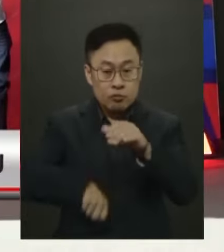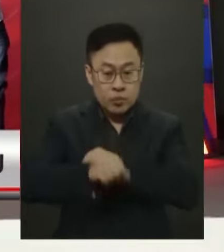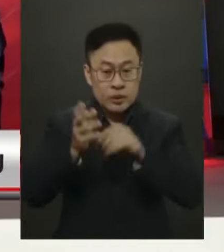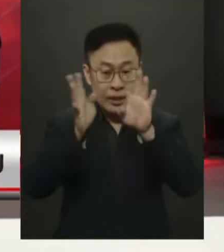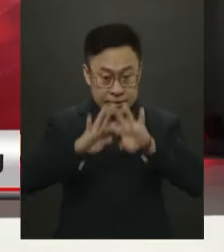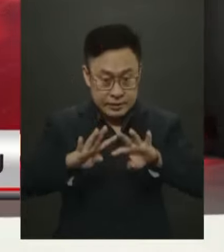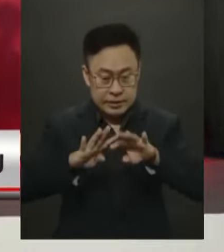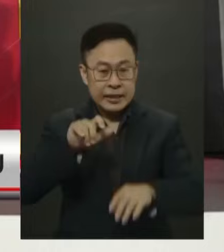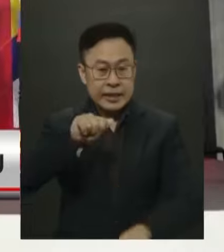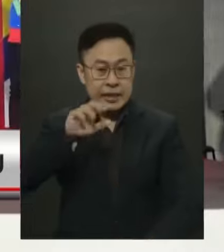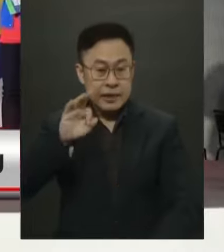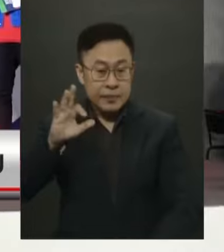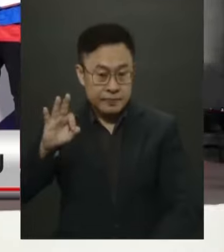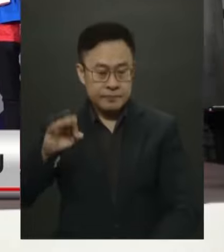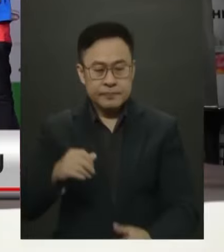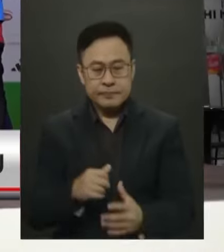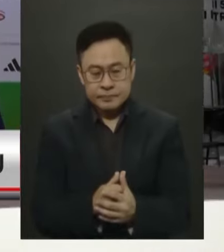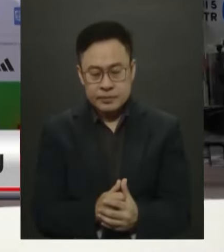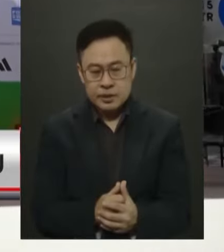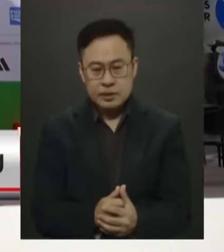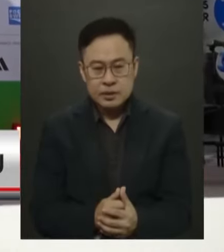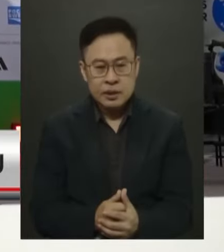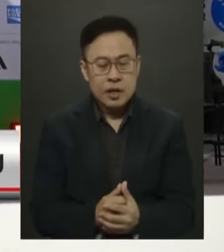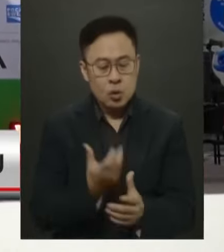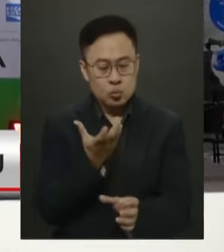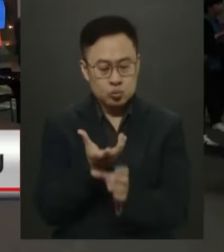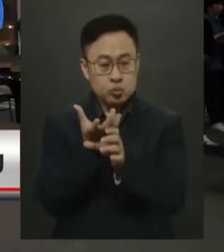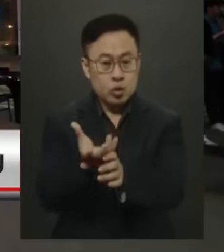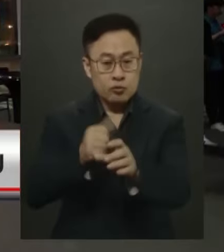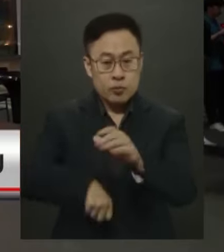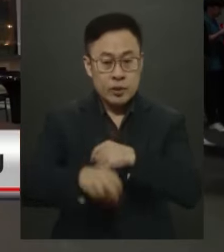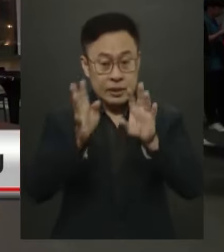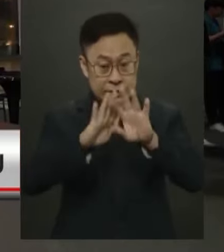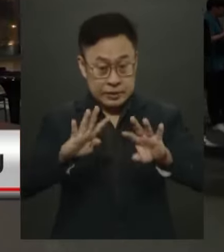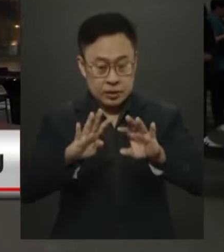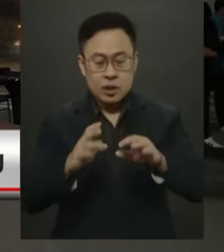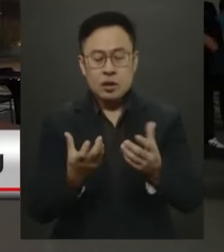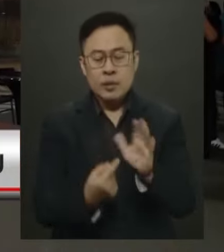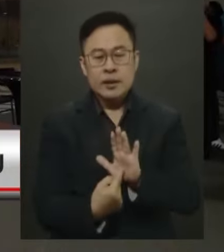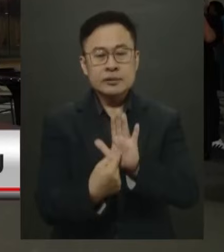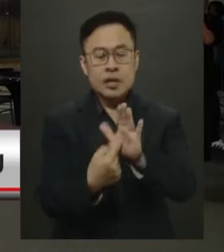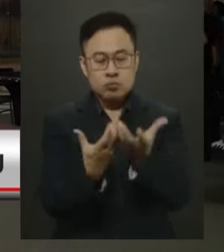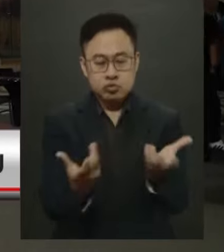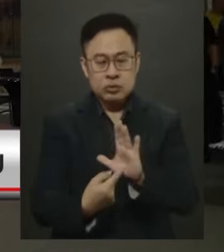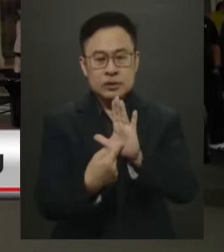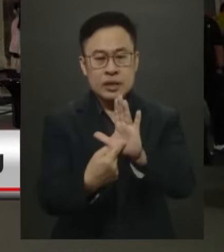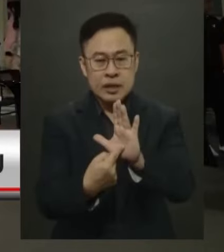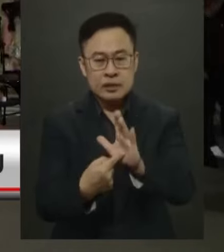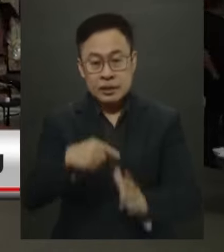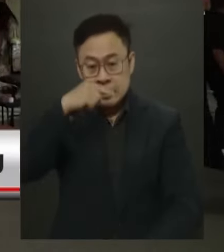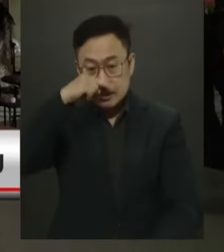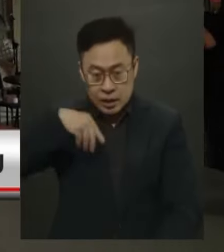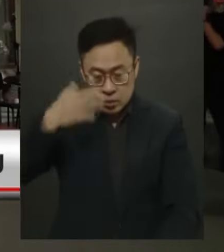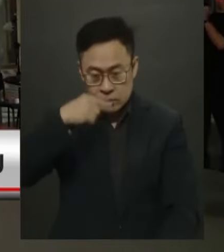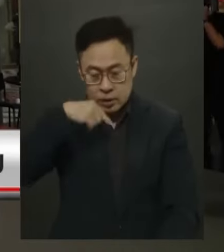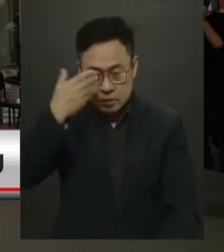AFF เนี่ยจัดงานโทฟี่ทัวร์ครับนำถ้วยรางวัลการแข่งขันฟุตบอลอาเซียนครับมาประเดิมโชว์กันที่เมืองไทยเป็นที่แรกนะครับ